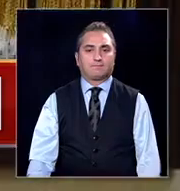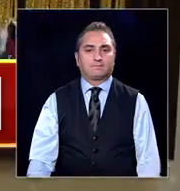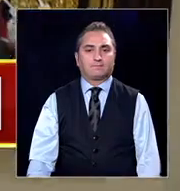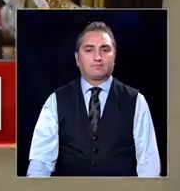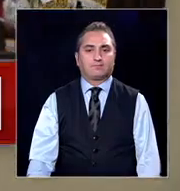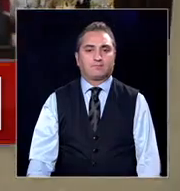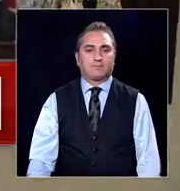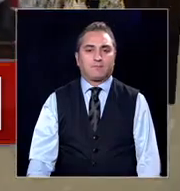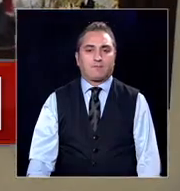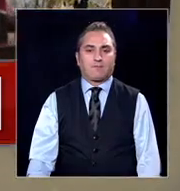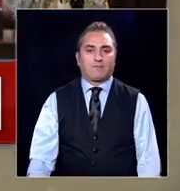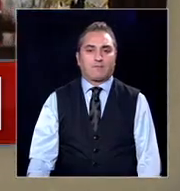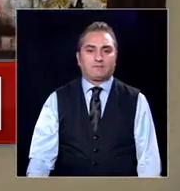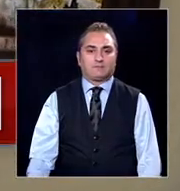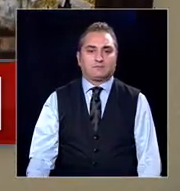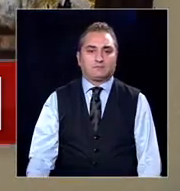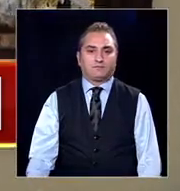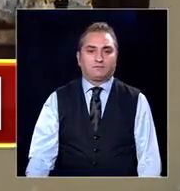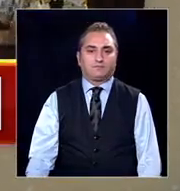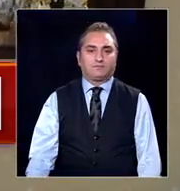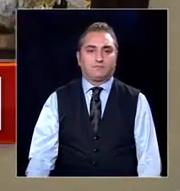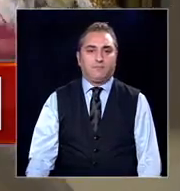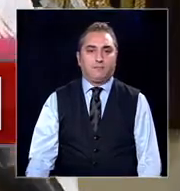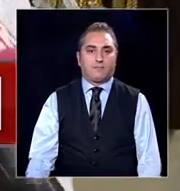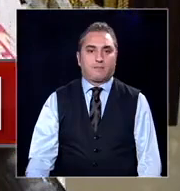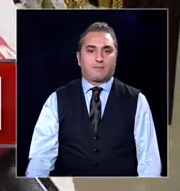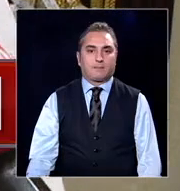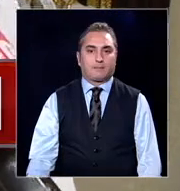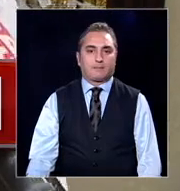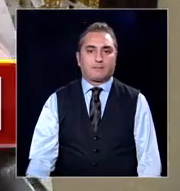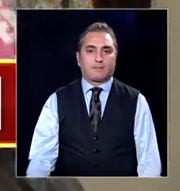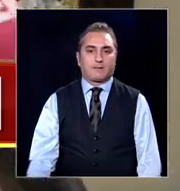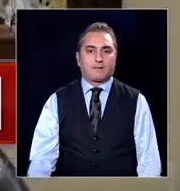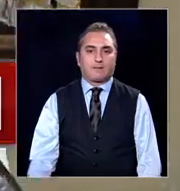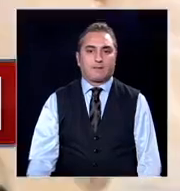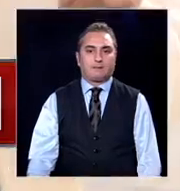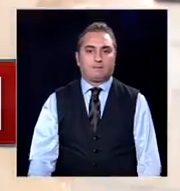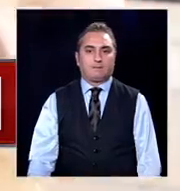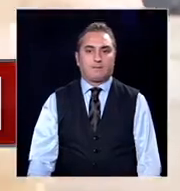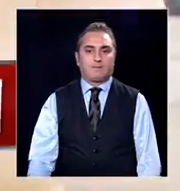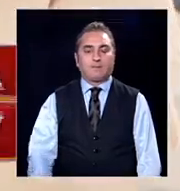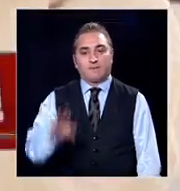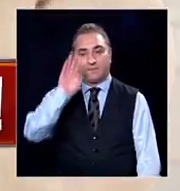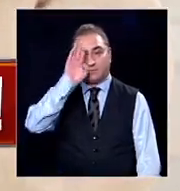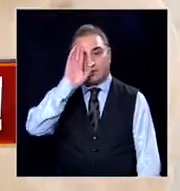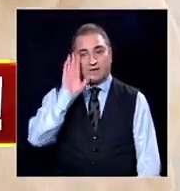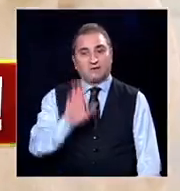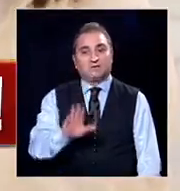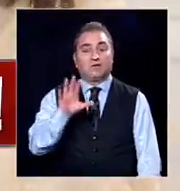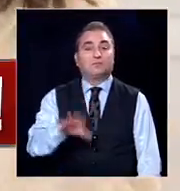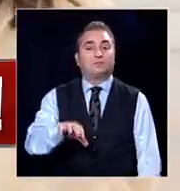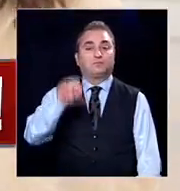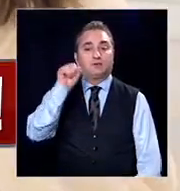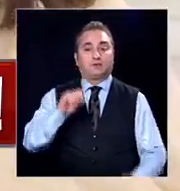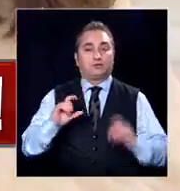ediyoruz. Bunu her ay düzenli olarak her kuyumcuya, hatta atölyelere dahi yapmak lazım. İstanbul merkezli operasyon